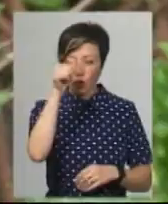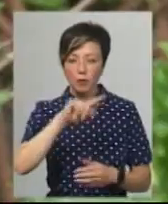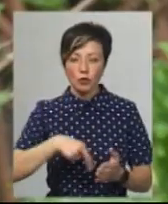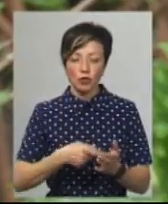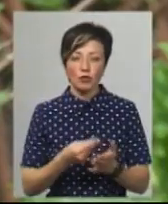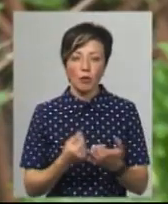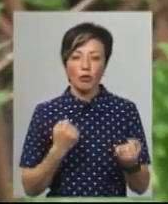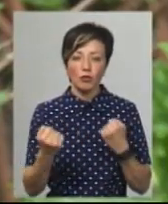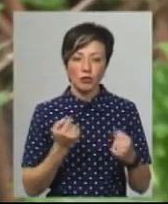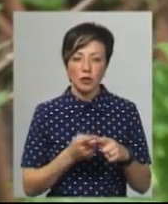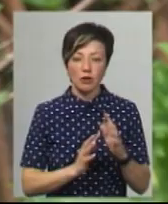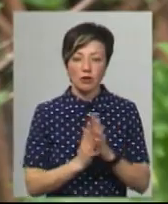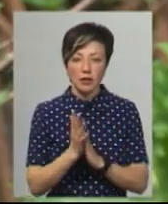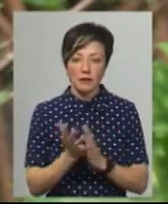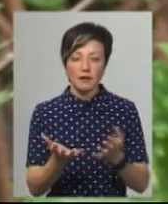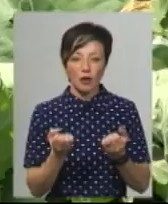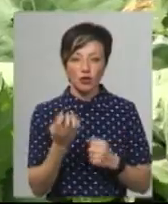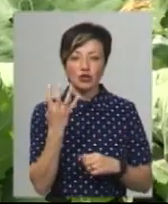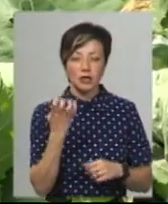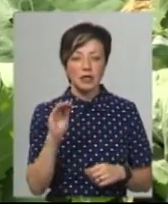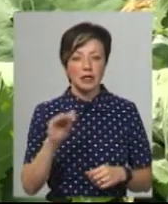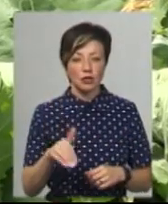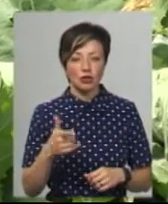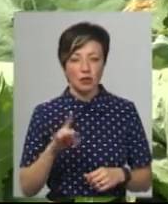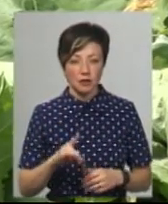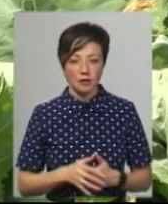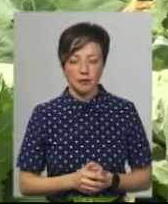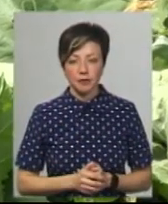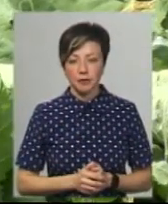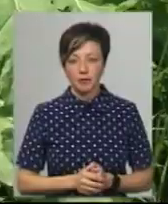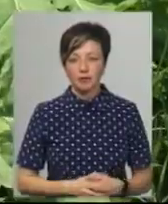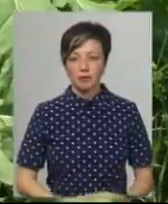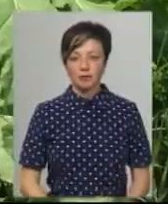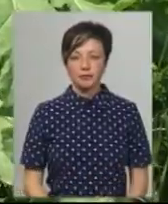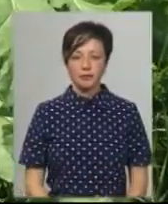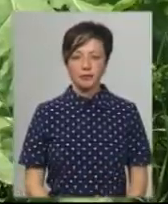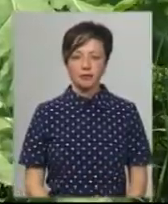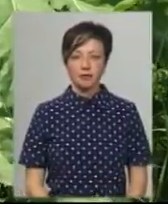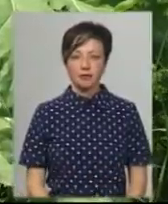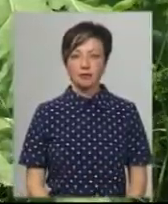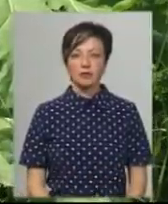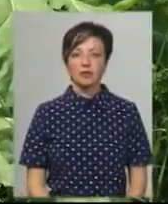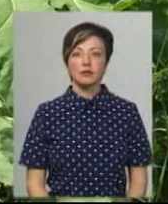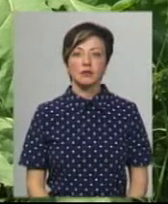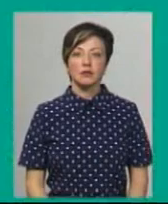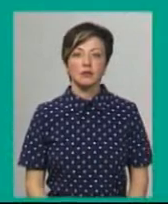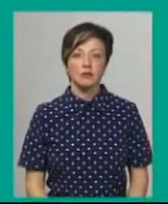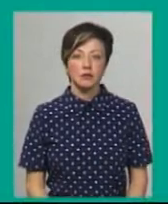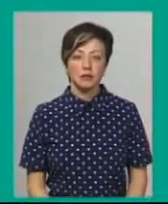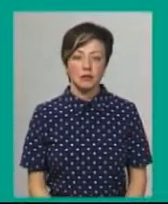бюджету на боротьбу з борщівником взяли також 400 тисяч гривень. Валерія Ковальчук, Дем'ян Цегольник. Новини на Суспільному.